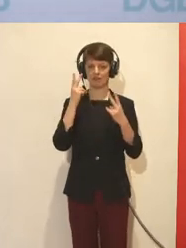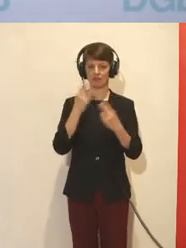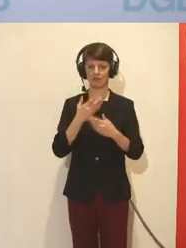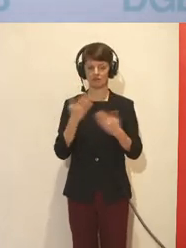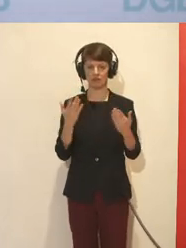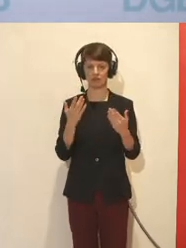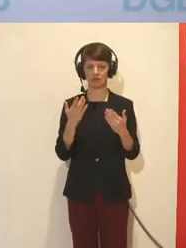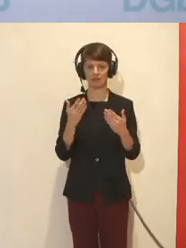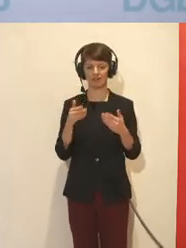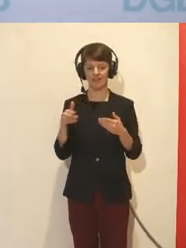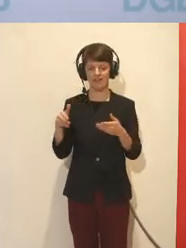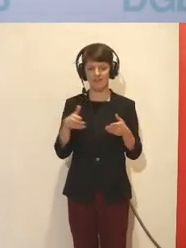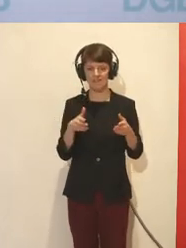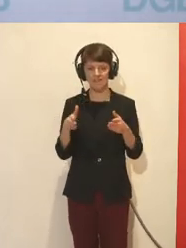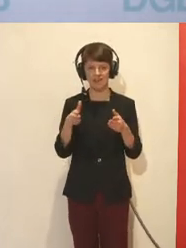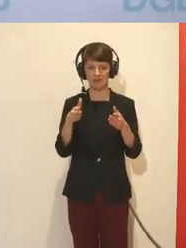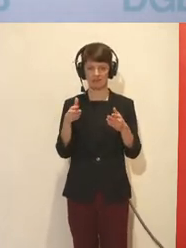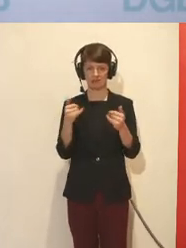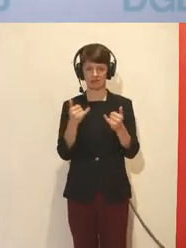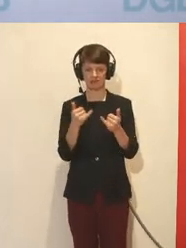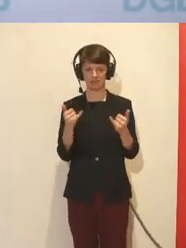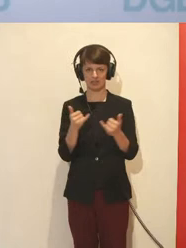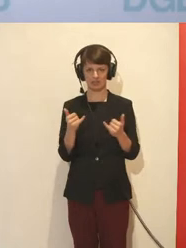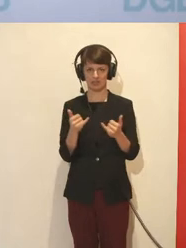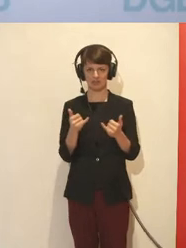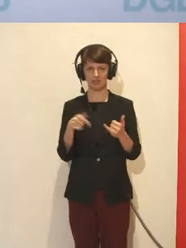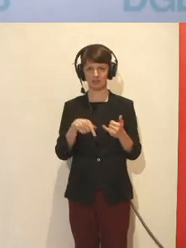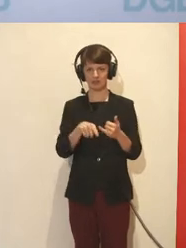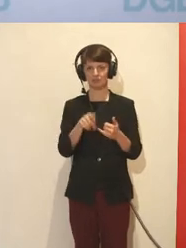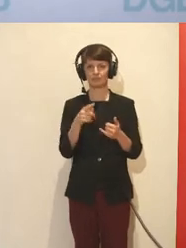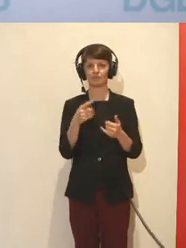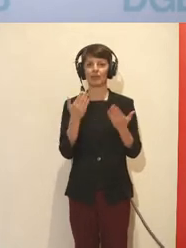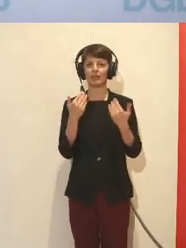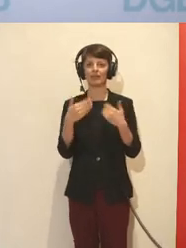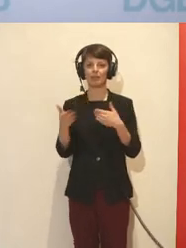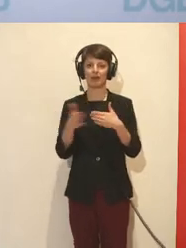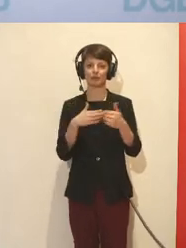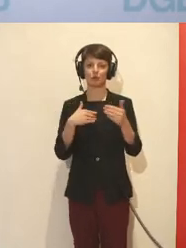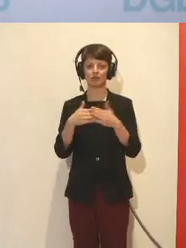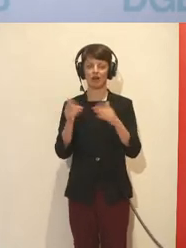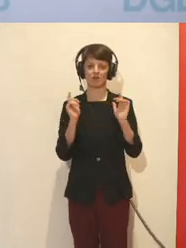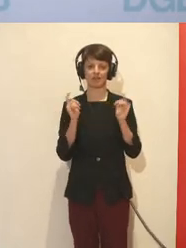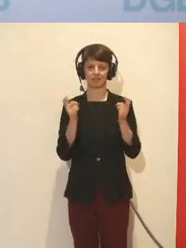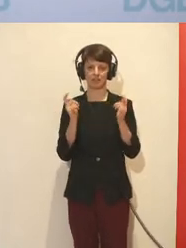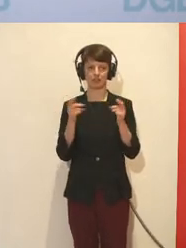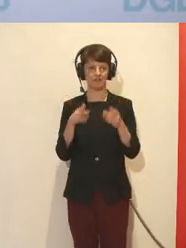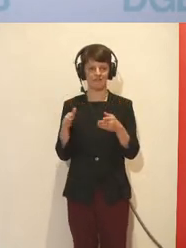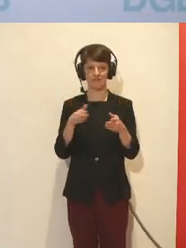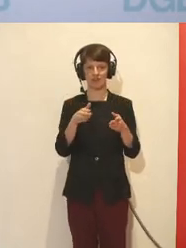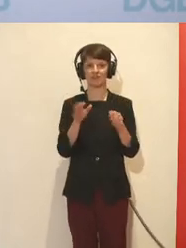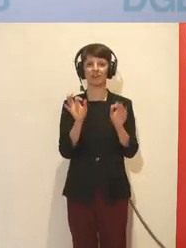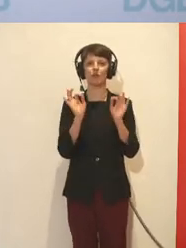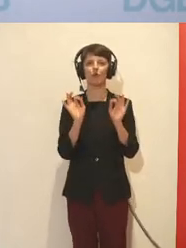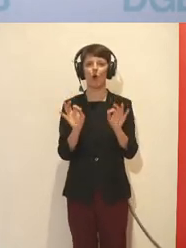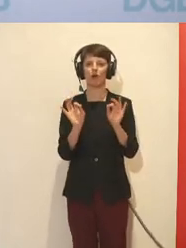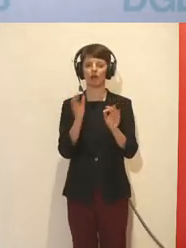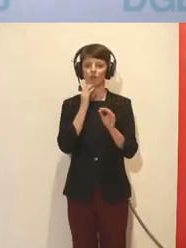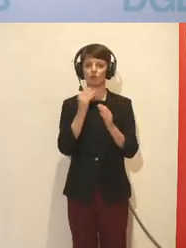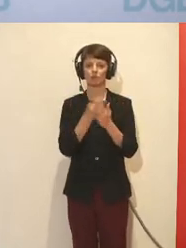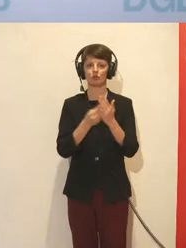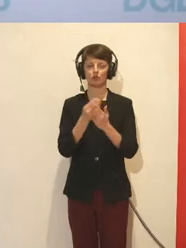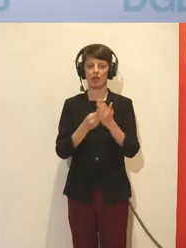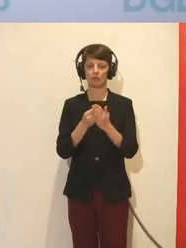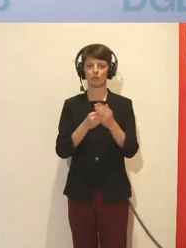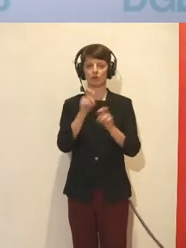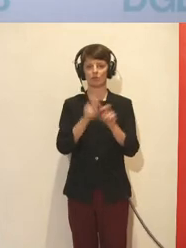wege auf dem wege in eine klimaneutrale gesellschaft konkret beschreiben und den menschen im